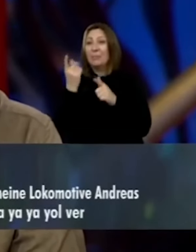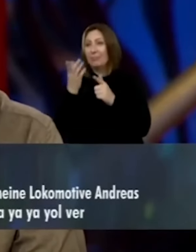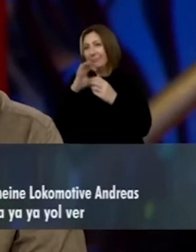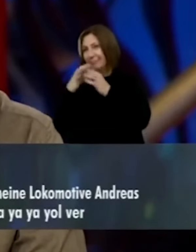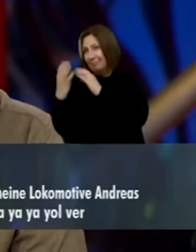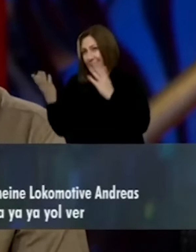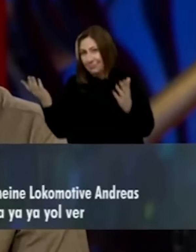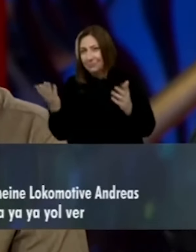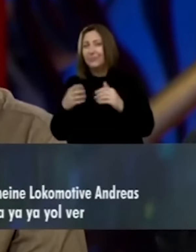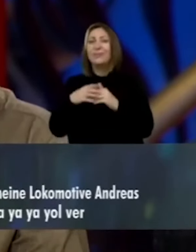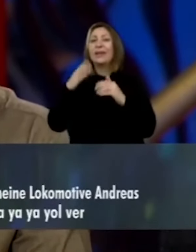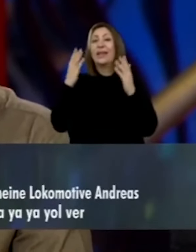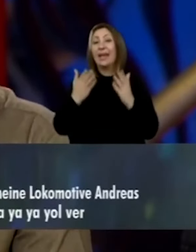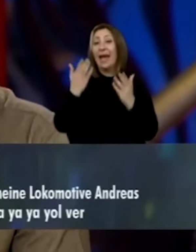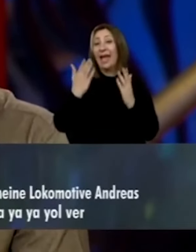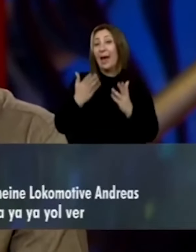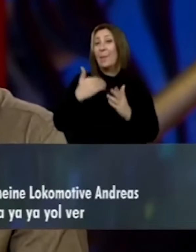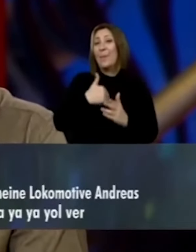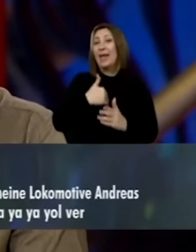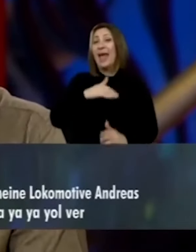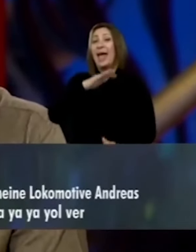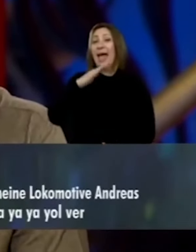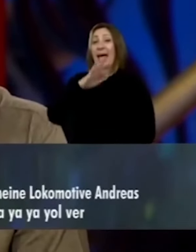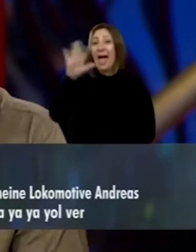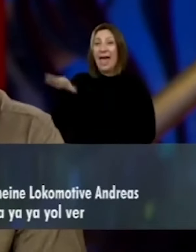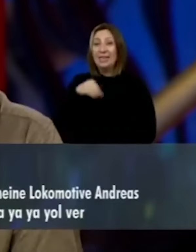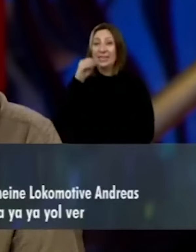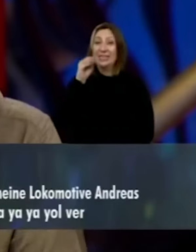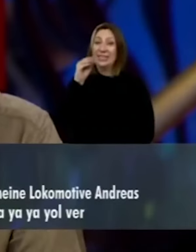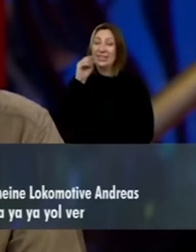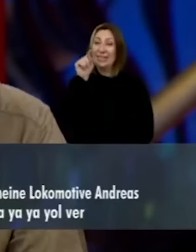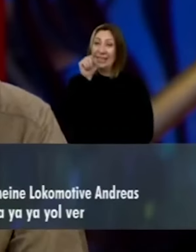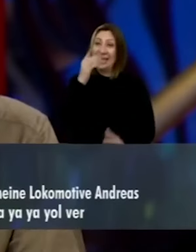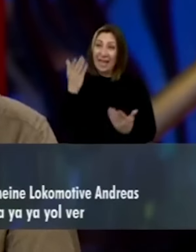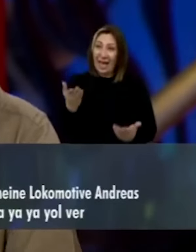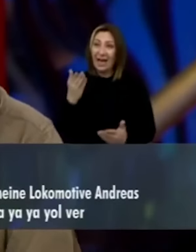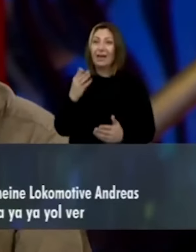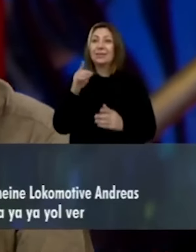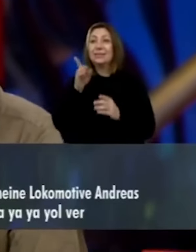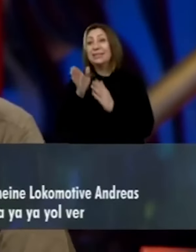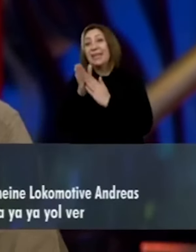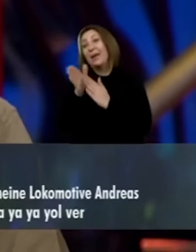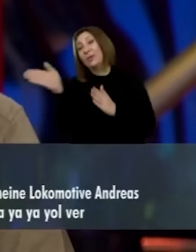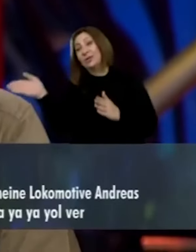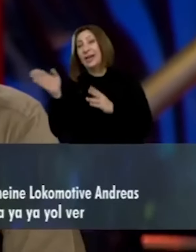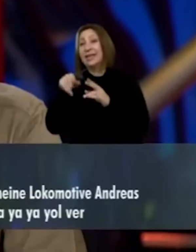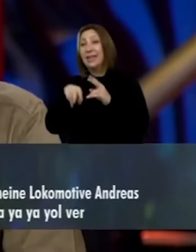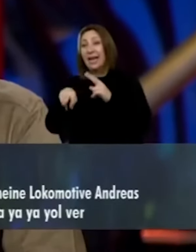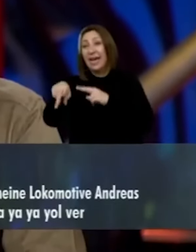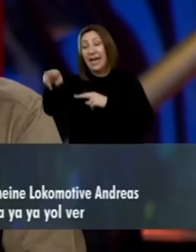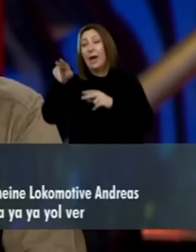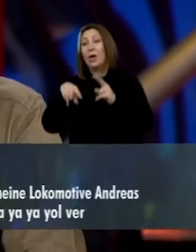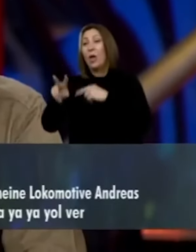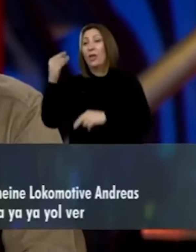mein Lokomotiv Andreas. Ya ya ya ya, ben her şeyindim ya, sağa dönüşte ya ya ya yol